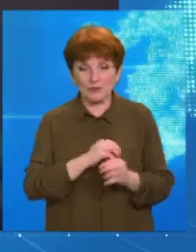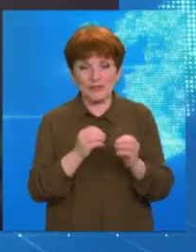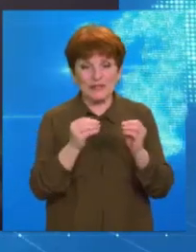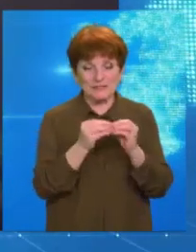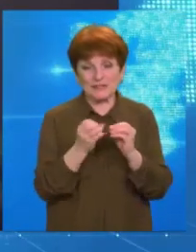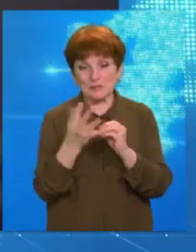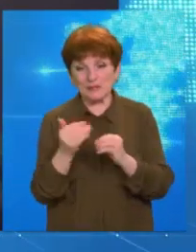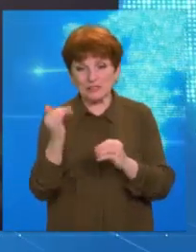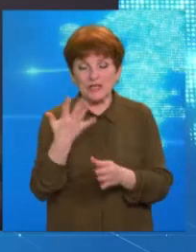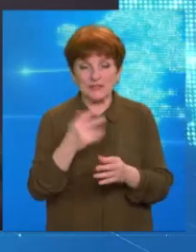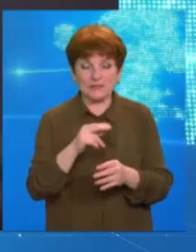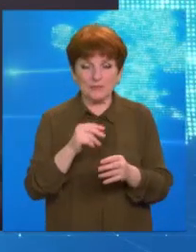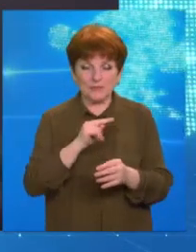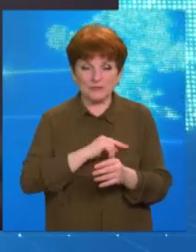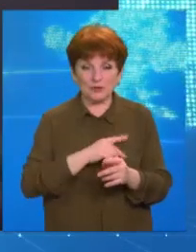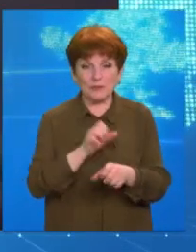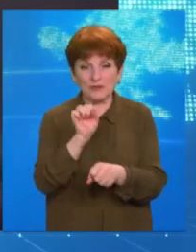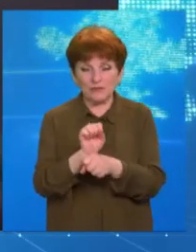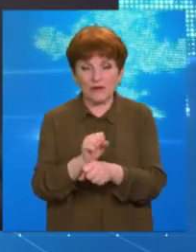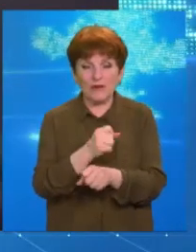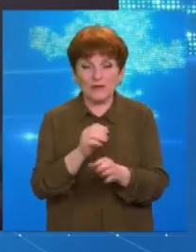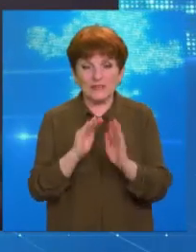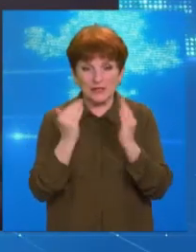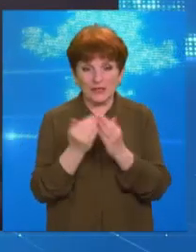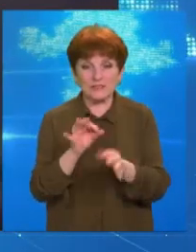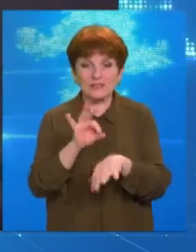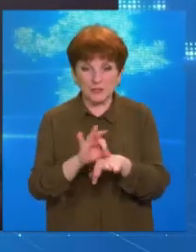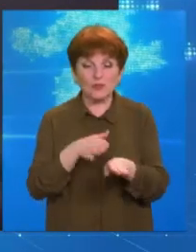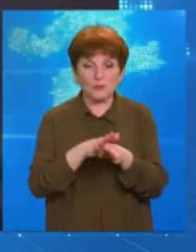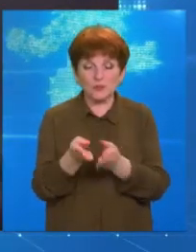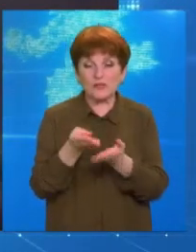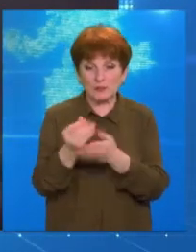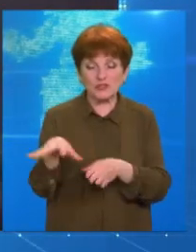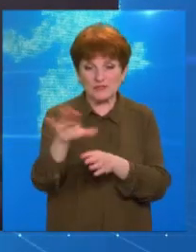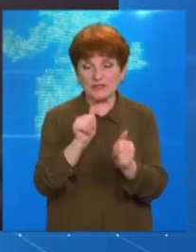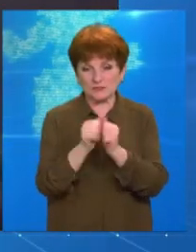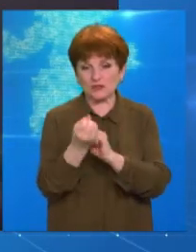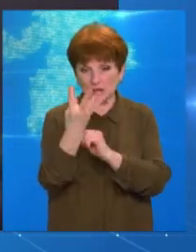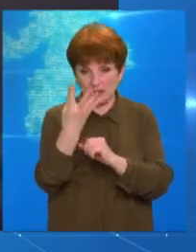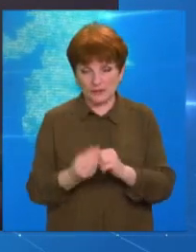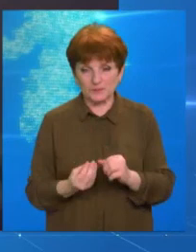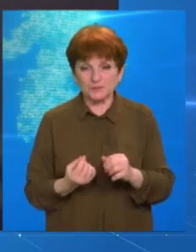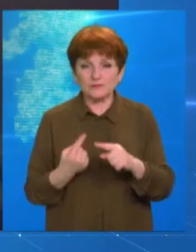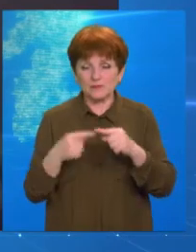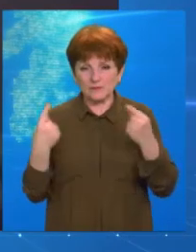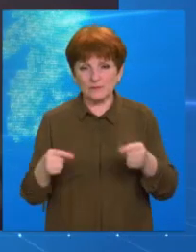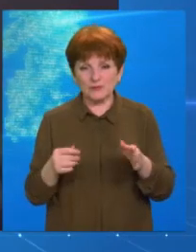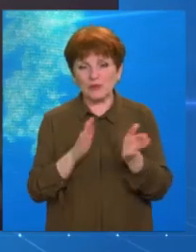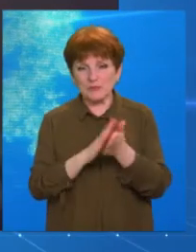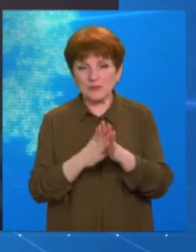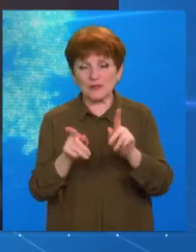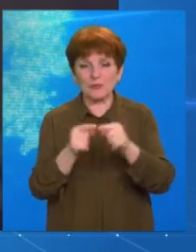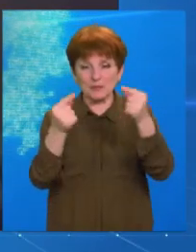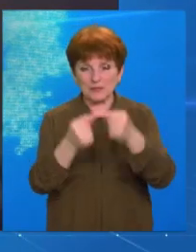Если сотрудник прервал режим превентивной изоляции из-за болезни, ему полностью оплачивается вся смена 14 дней. По другим обстоятельствам